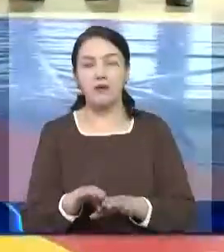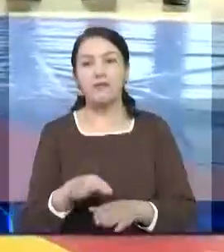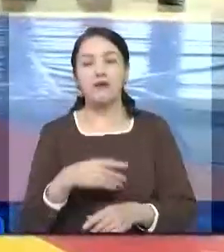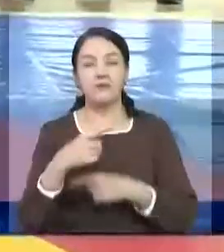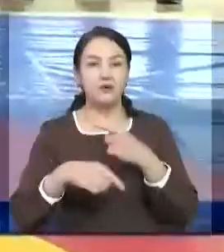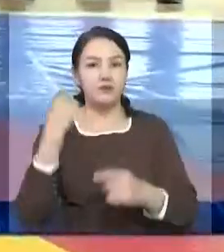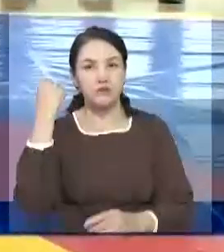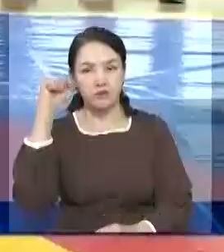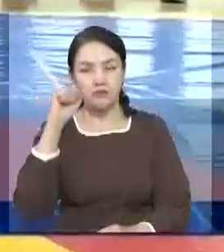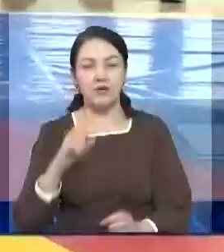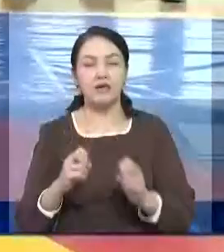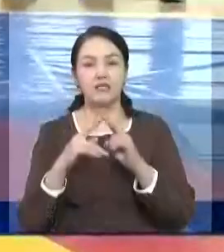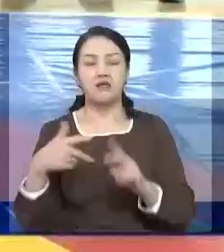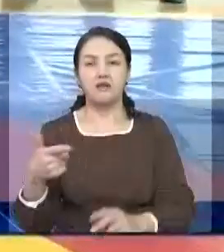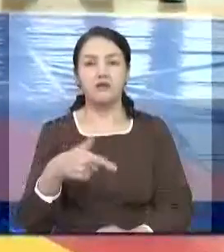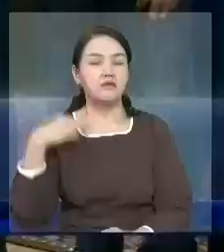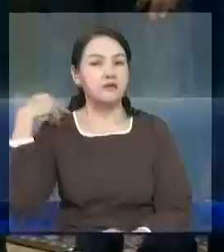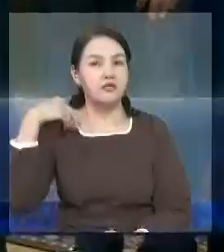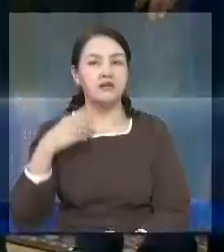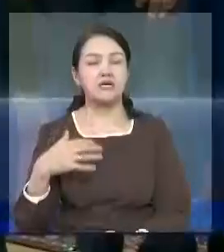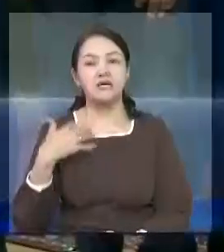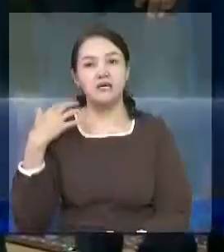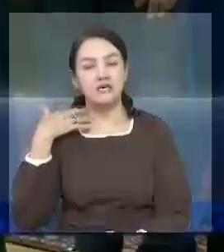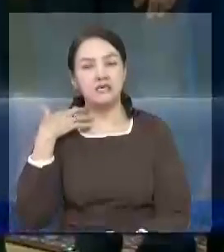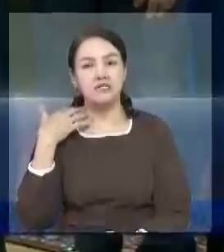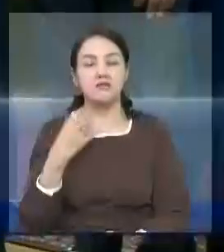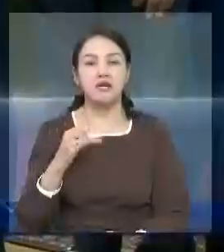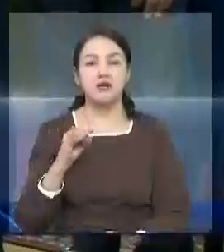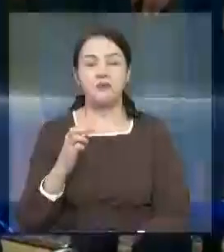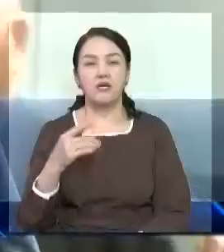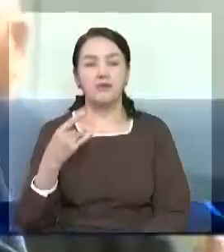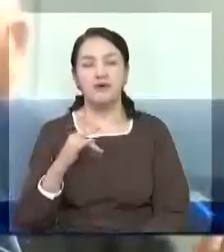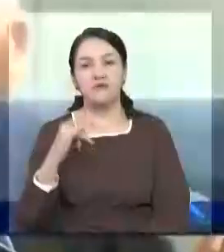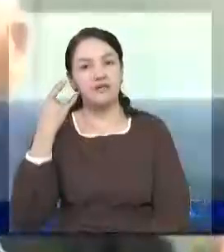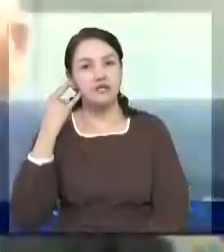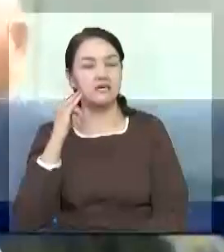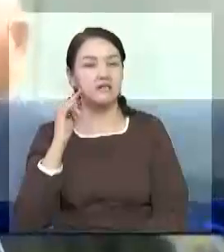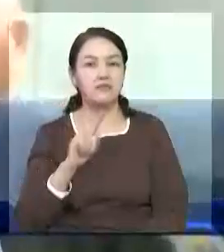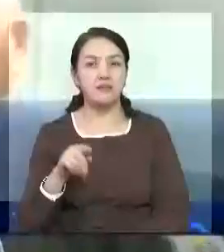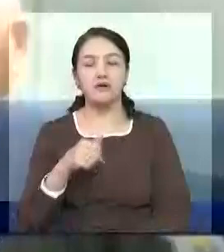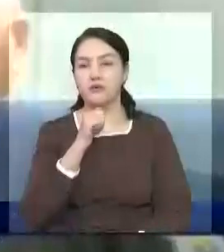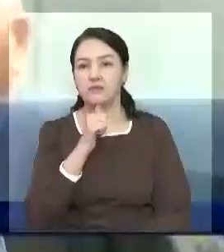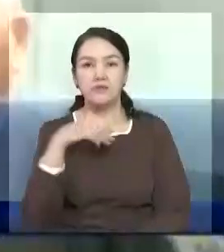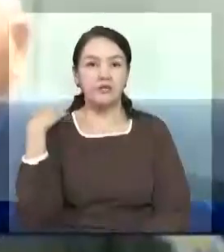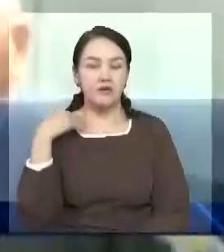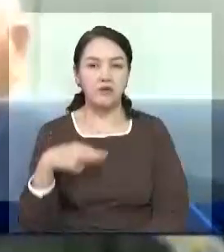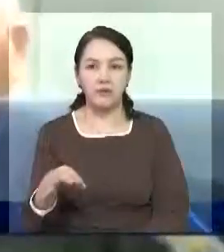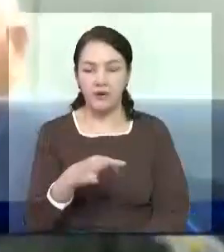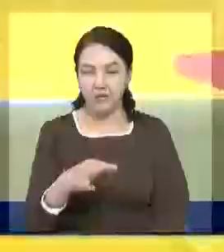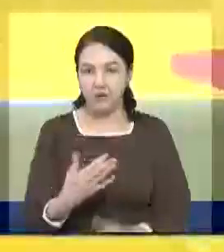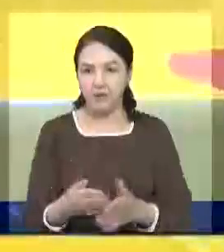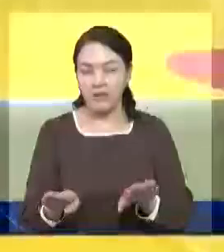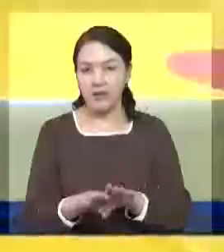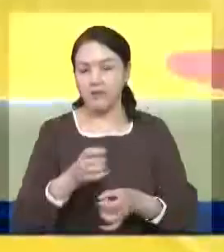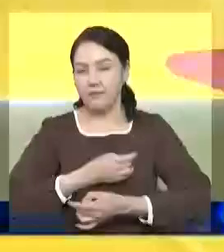будущие чемпионы из Астаны, Атырау, Туркестанской, Кызылординской, Мангистауской, Павлодарской, Западно-Казахстанской, Кустанайской и Актюбинской областей подарили